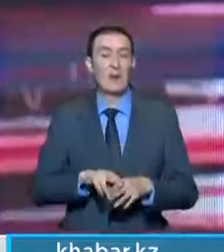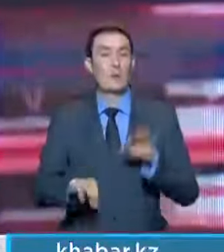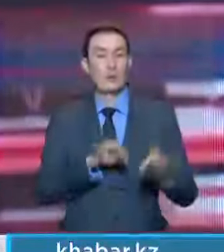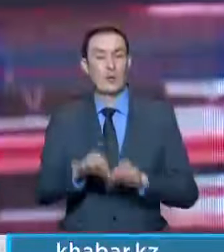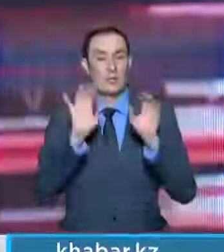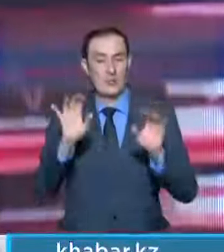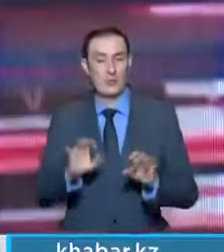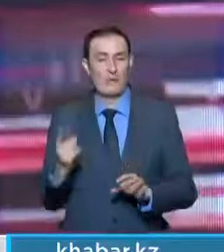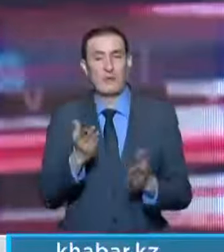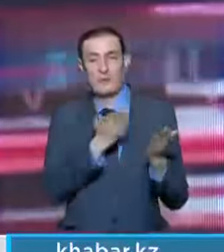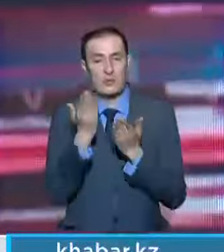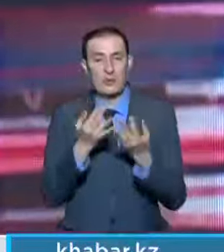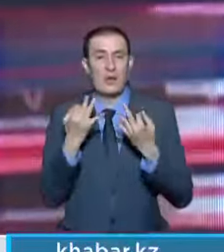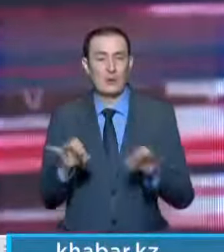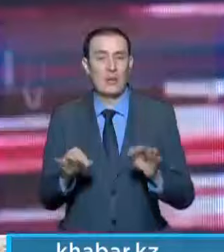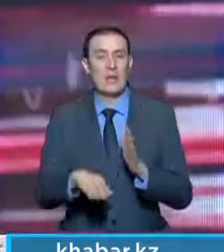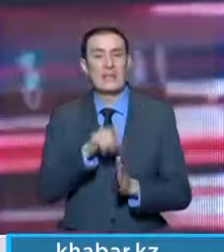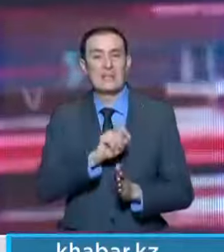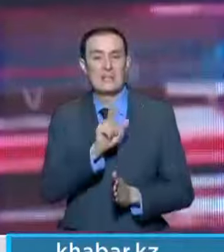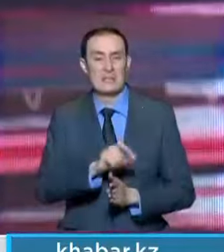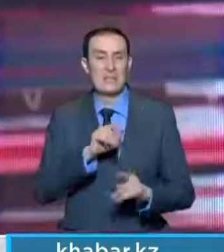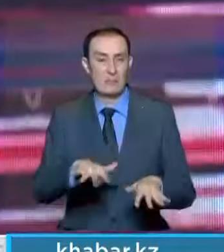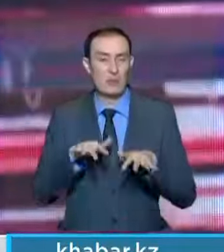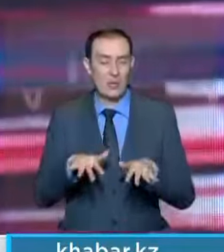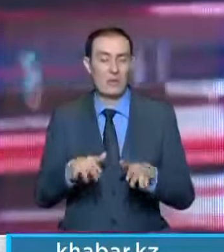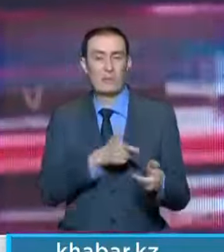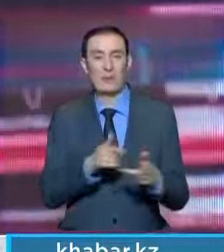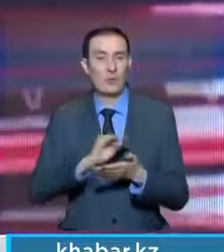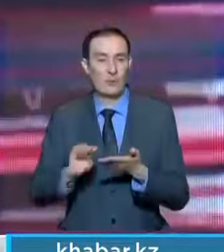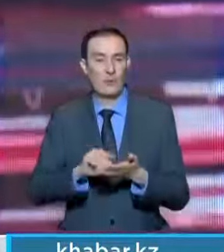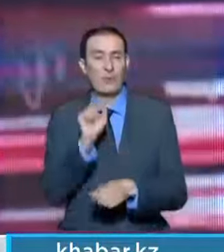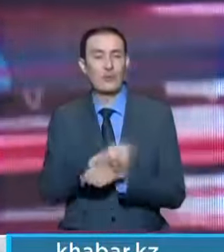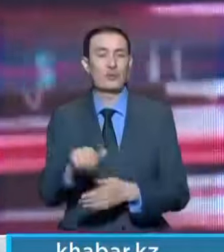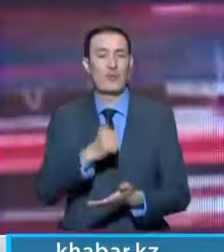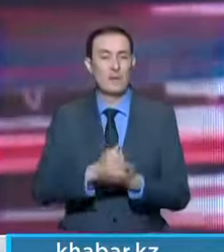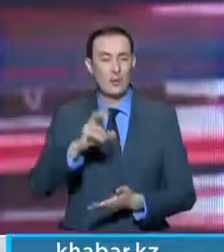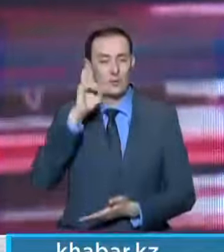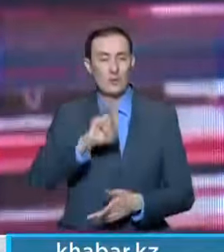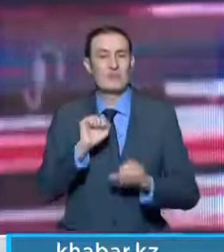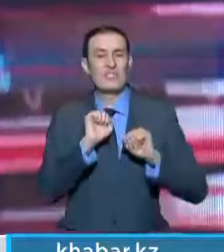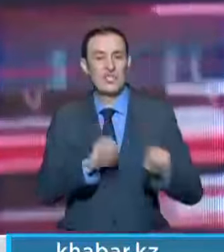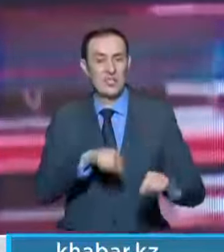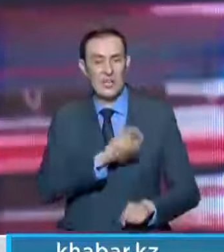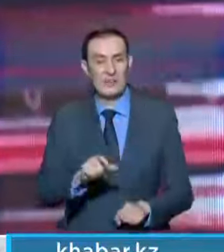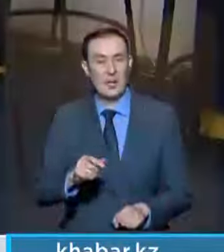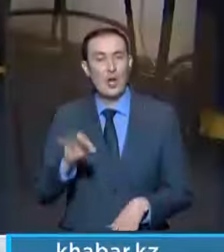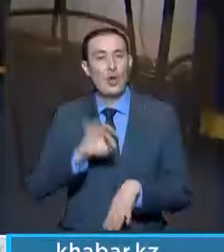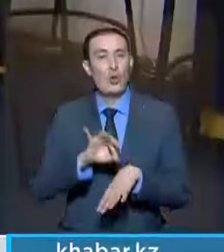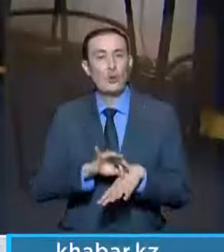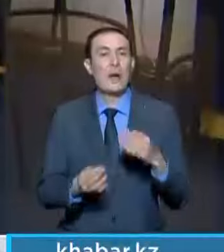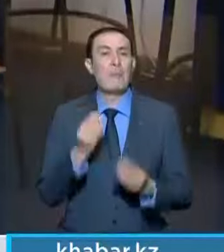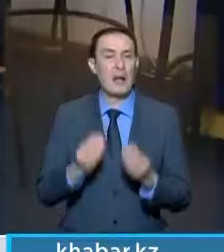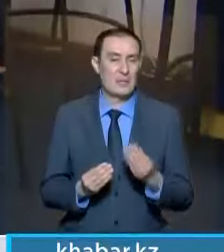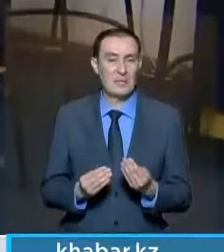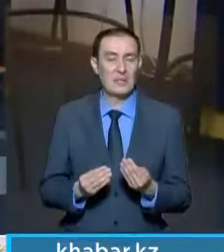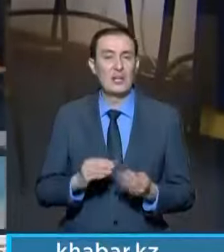законопроект сегодня в первом чтении одобрили мажилисмены. Документ депутаты разработали по поручению главы государства, чтобы защитить граждан от лудомании и